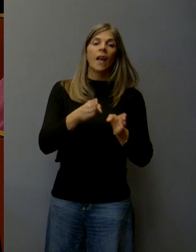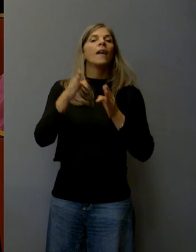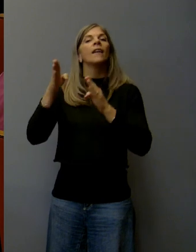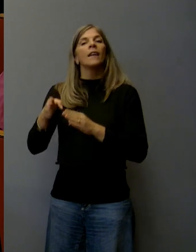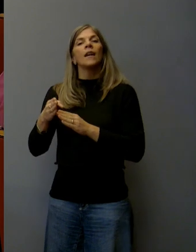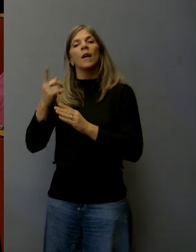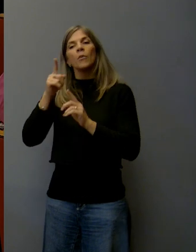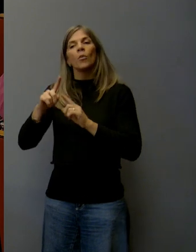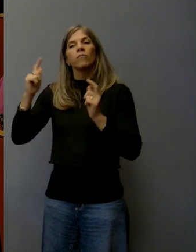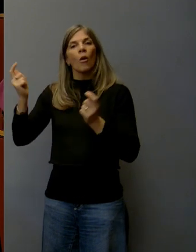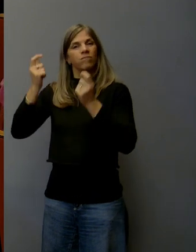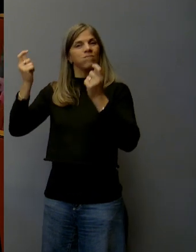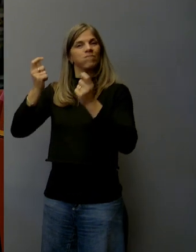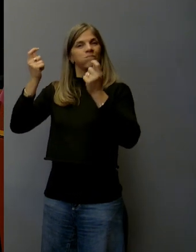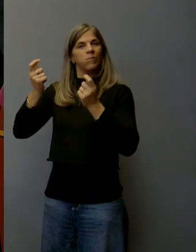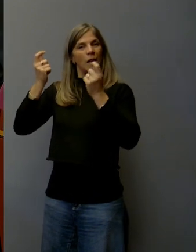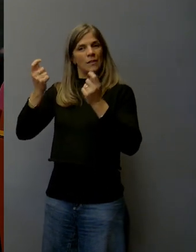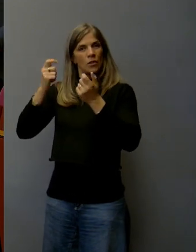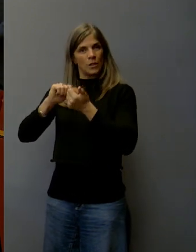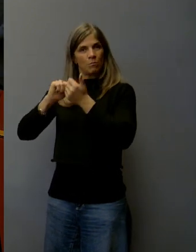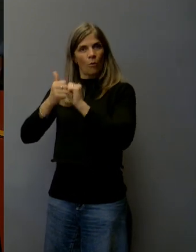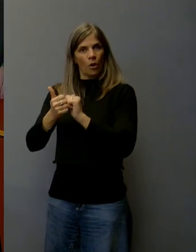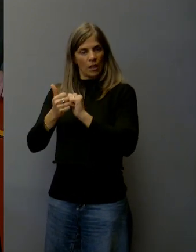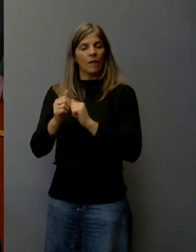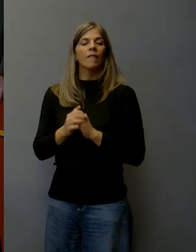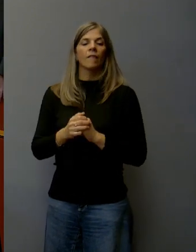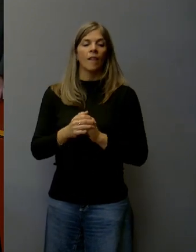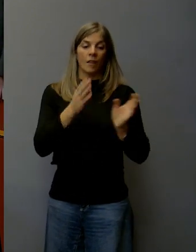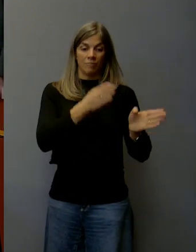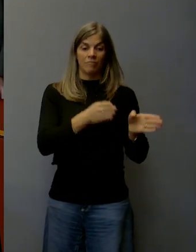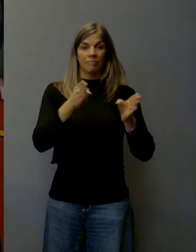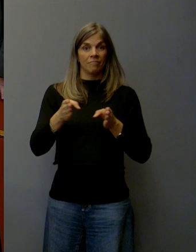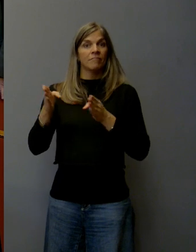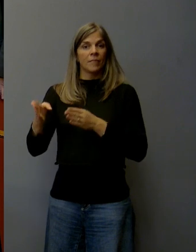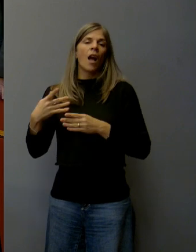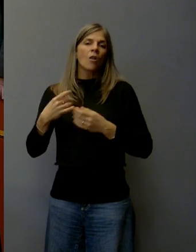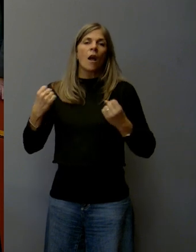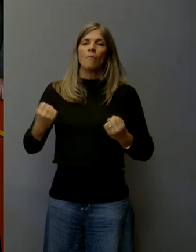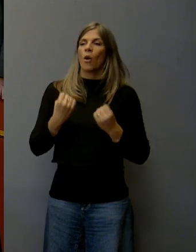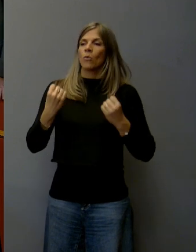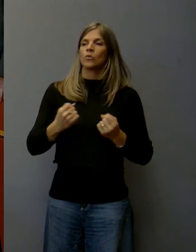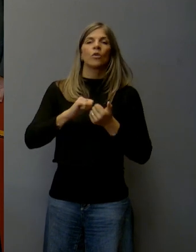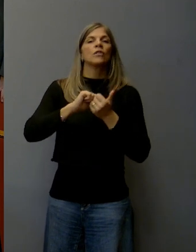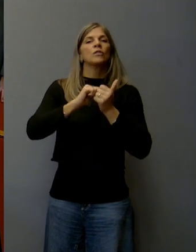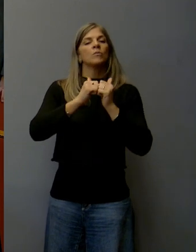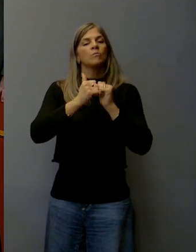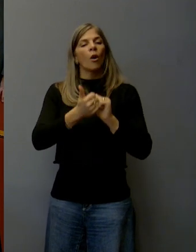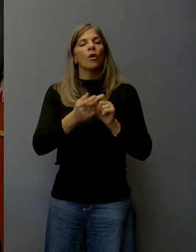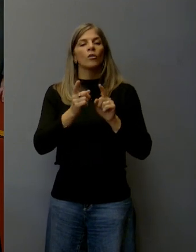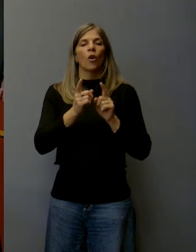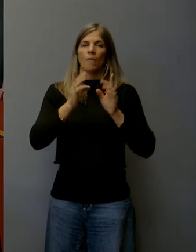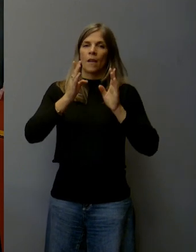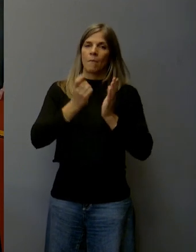manifestazioni sportive benvenuti in questo filone può benissimo starci come dire la promozione sempre dello sport con la sua funzione sociale